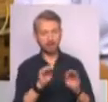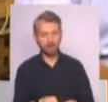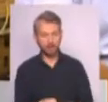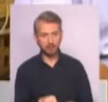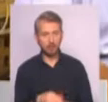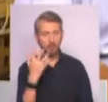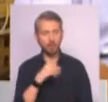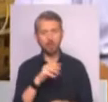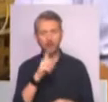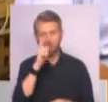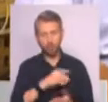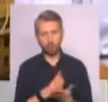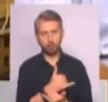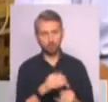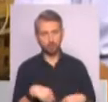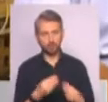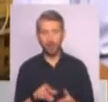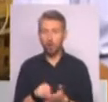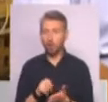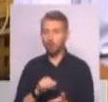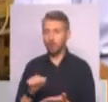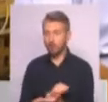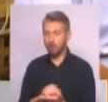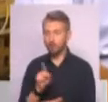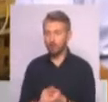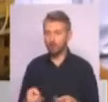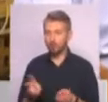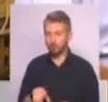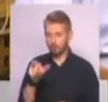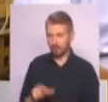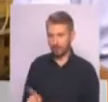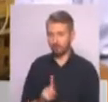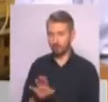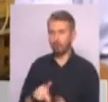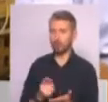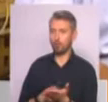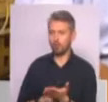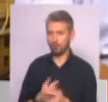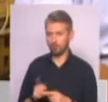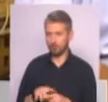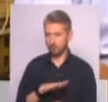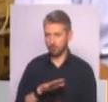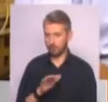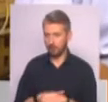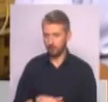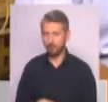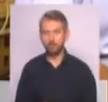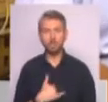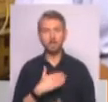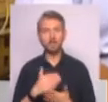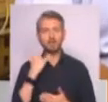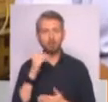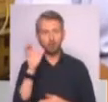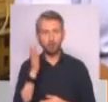неданні якісних послуг. І копії цих документів повинні залишитись споживача для того, щоб потім довести, що дійсно цей факт мав місце. В нас є телефонний